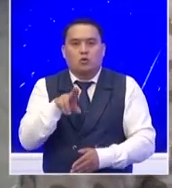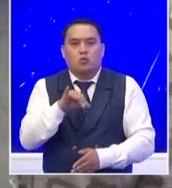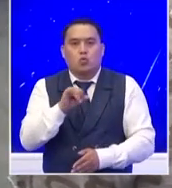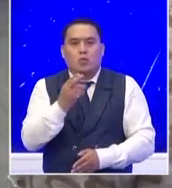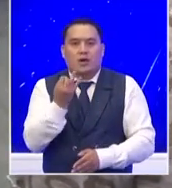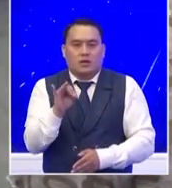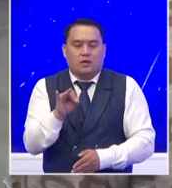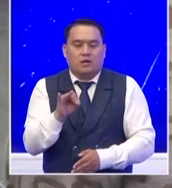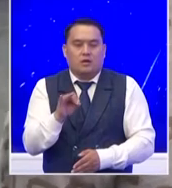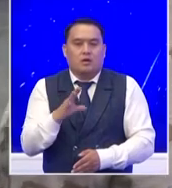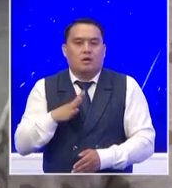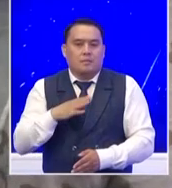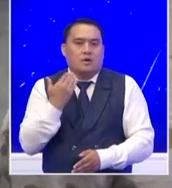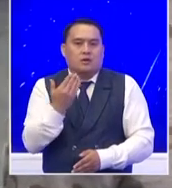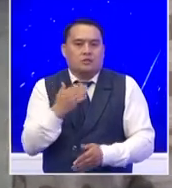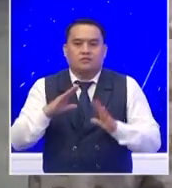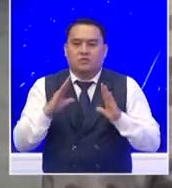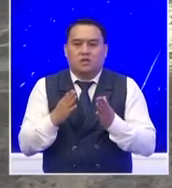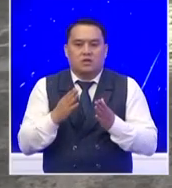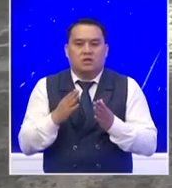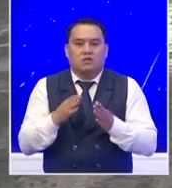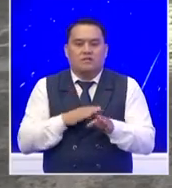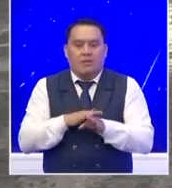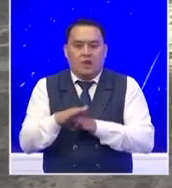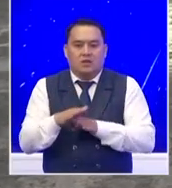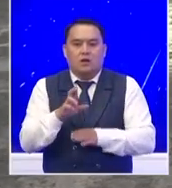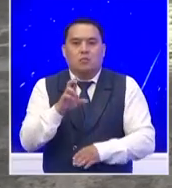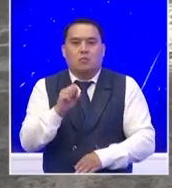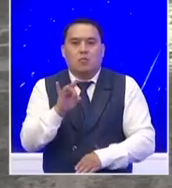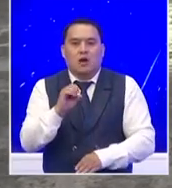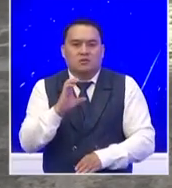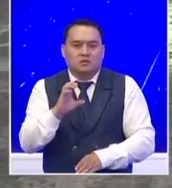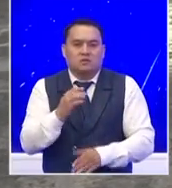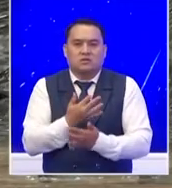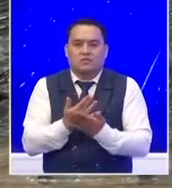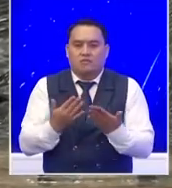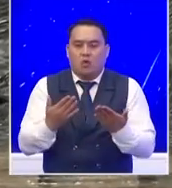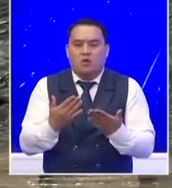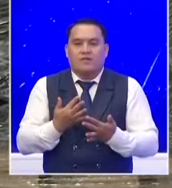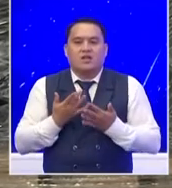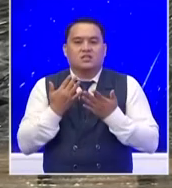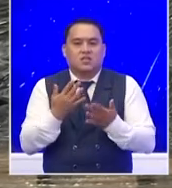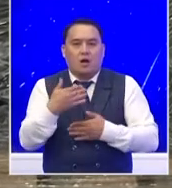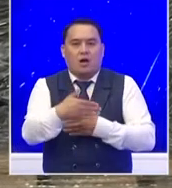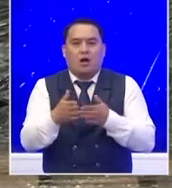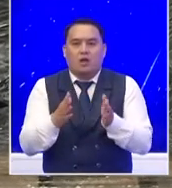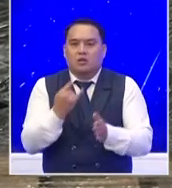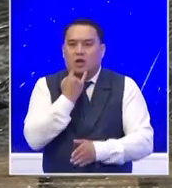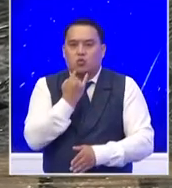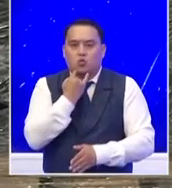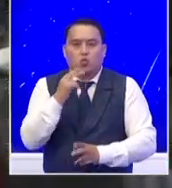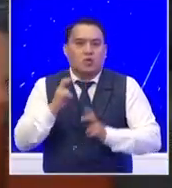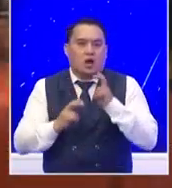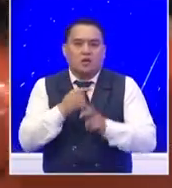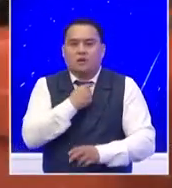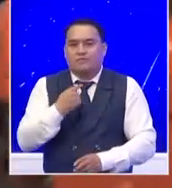время это событие совершилось. Барс, Намат, Кайнар – это на сегодня самые востребованные бренды талдыкурганского